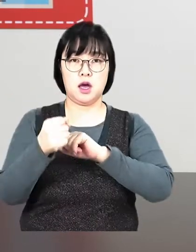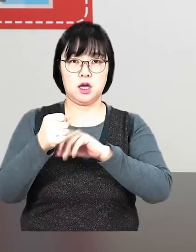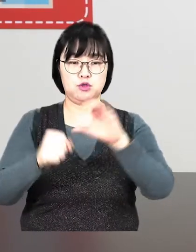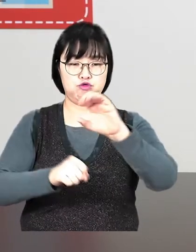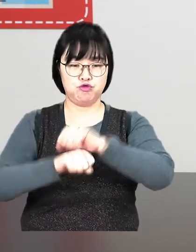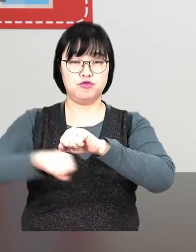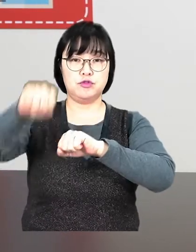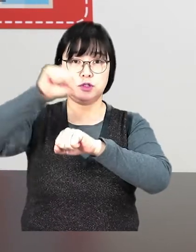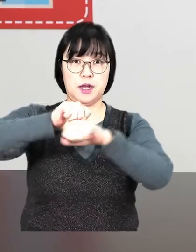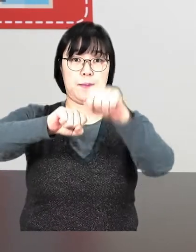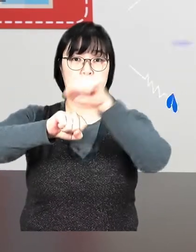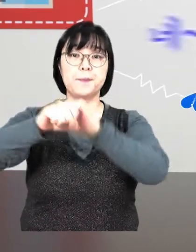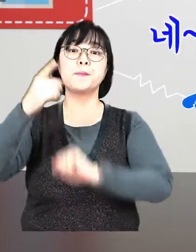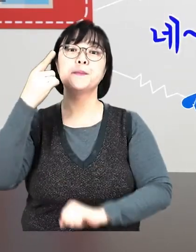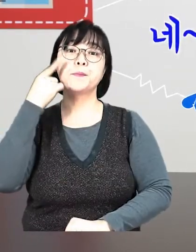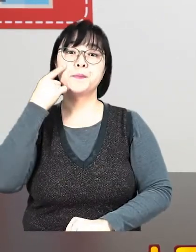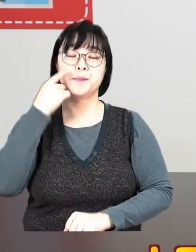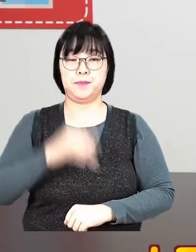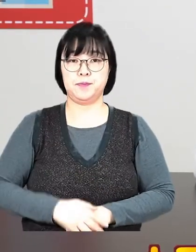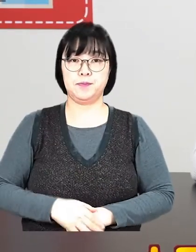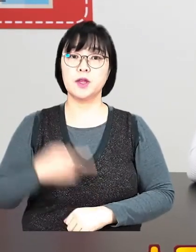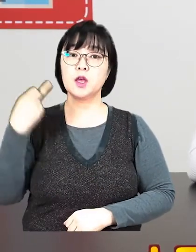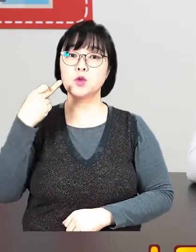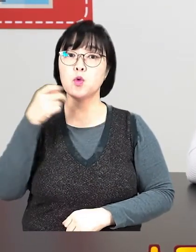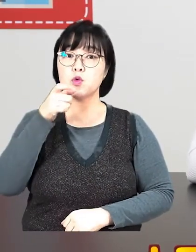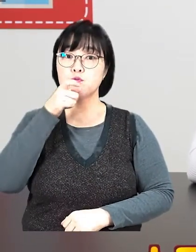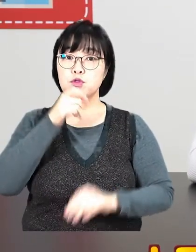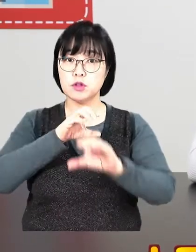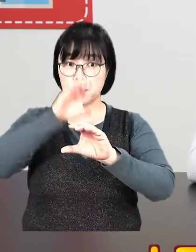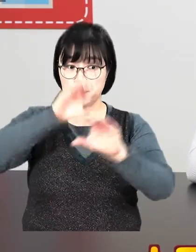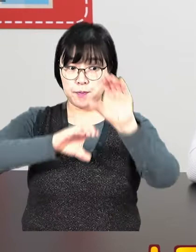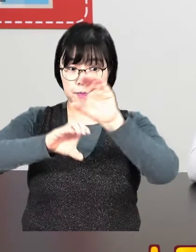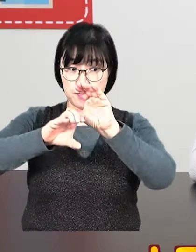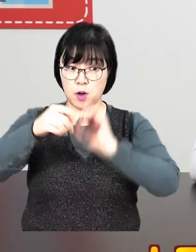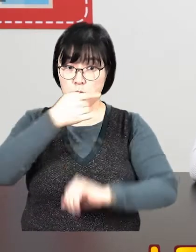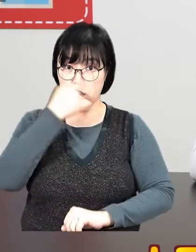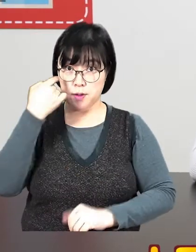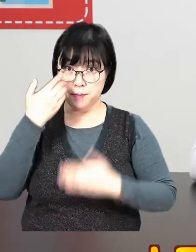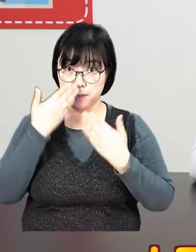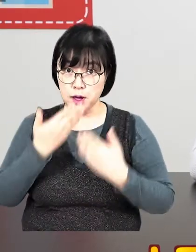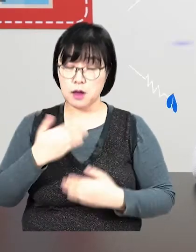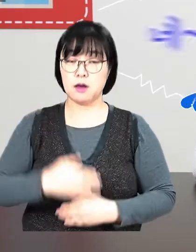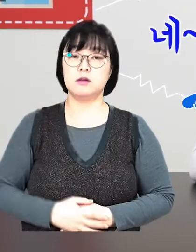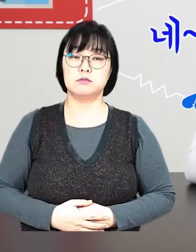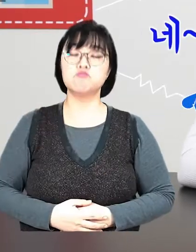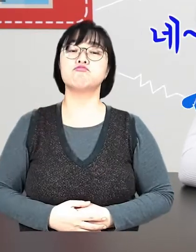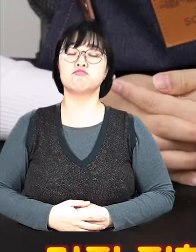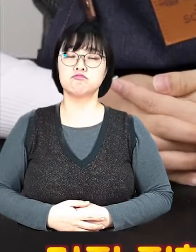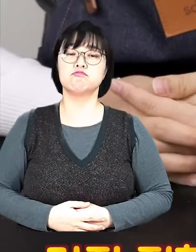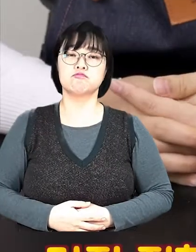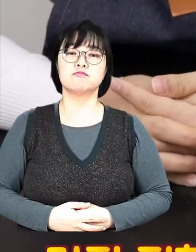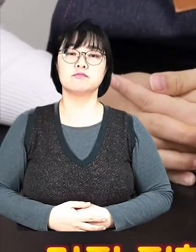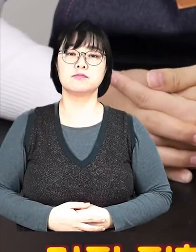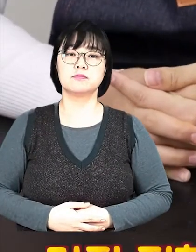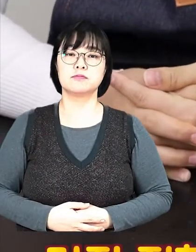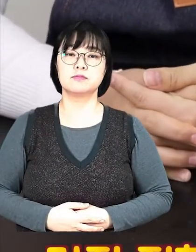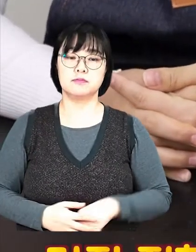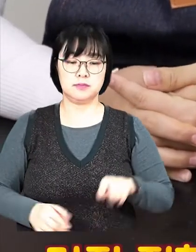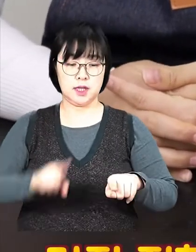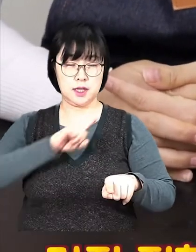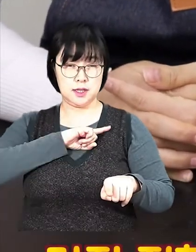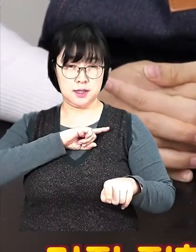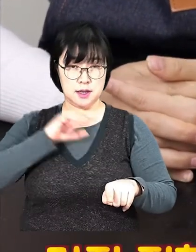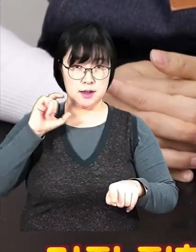소금물탑을 쌓아봤는데요. 네. 소금물탑 쌓인 거 확인할 수 있나요? 네. 이렇게 가장